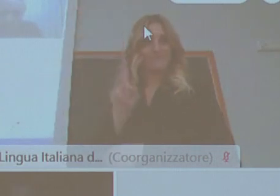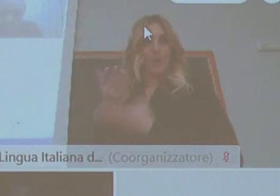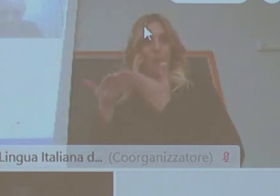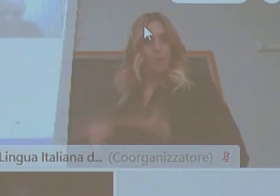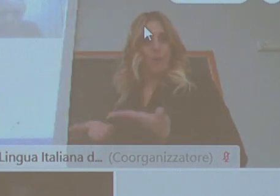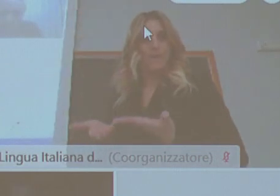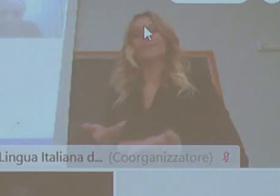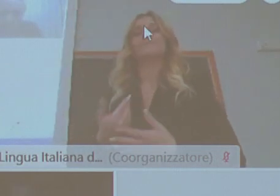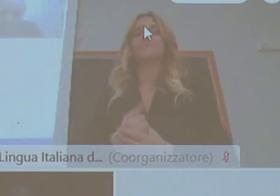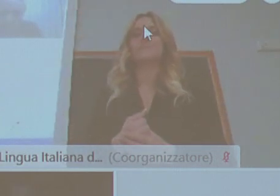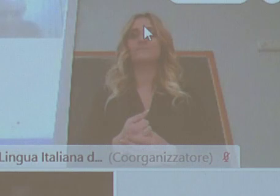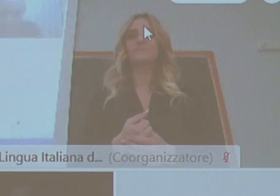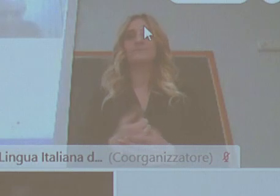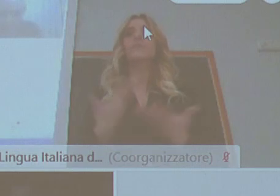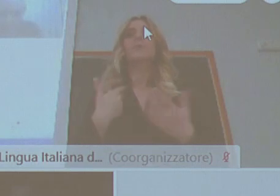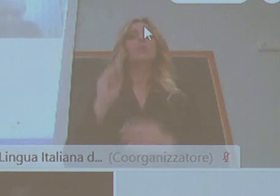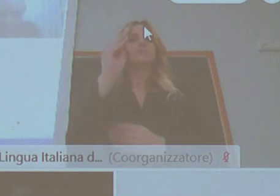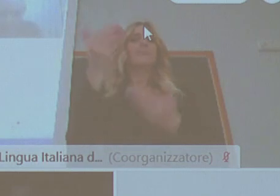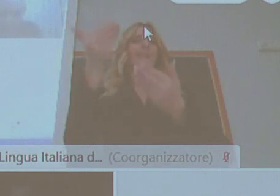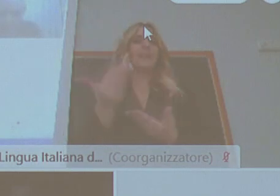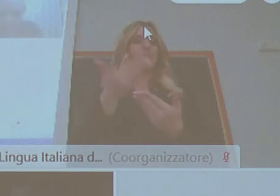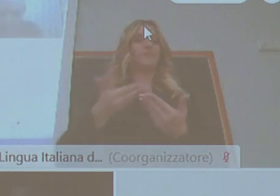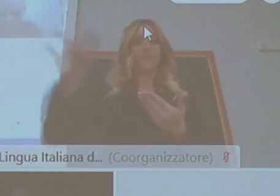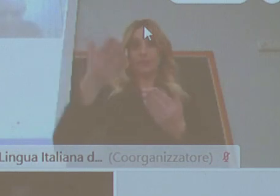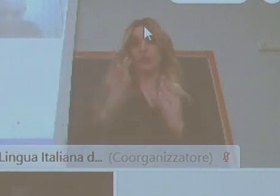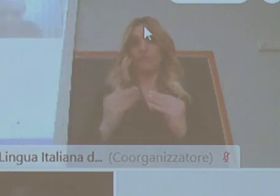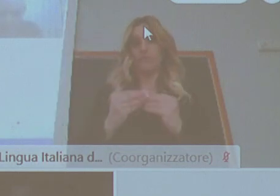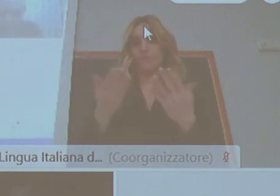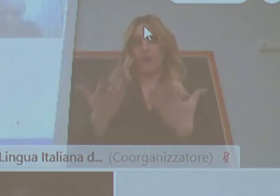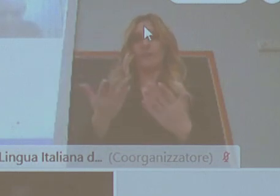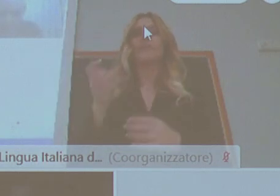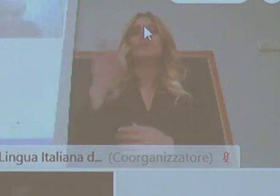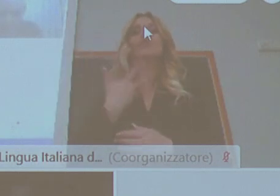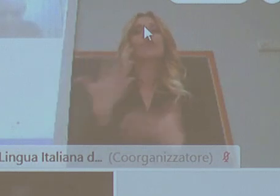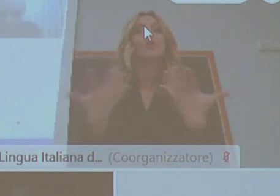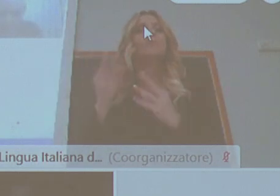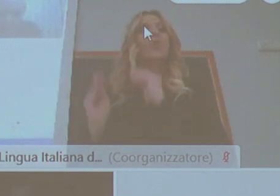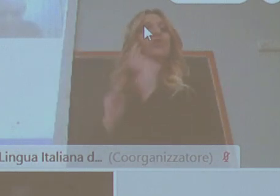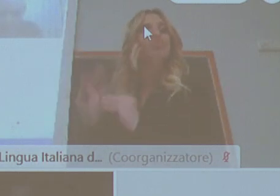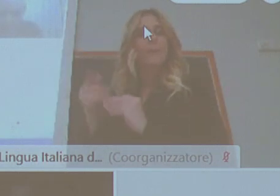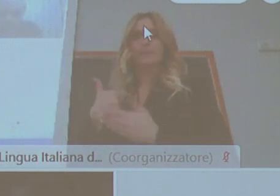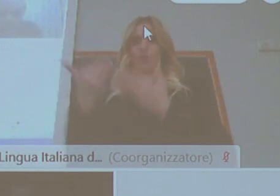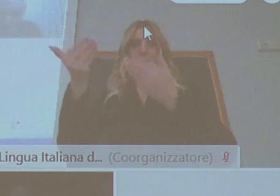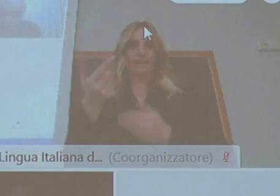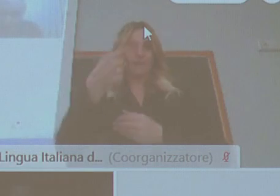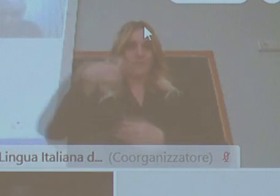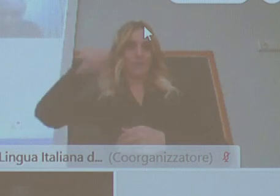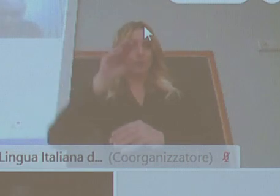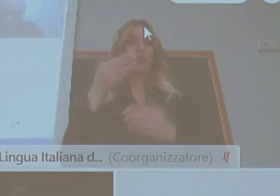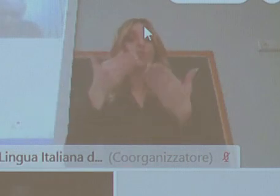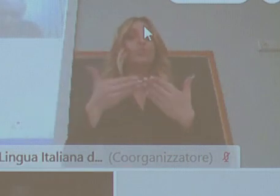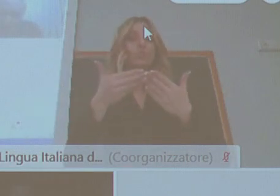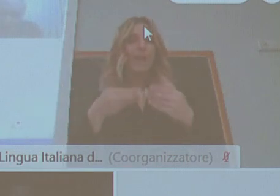Leggio. Però vi invito a farlo, se c'è qualche domanda vi invito gli studenti a